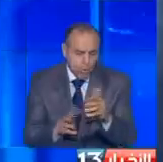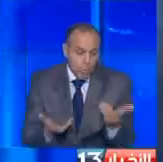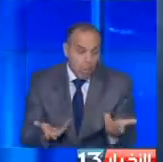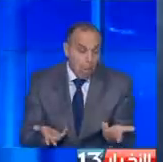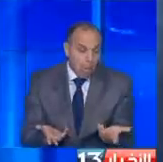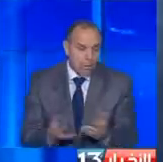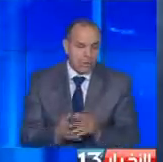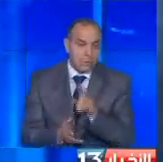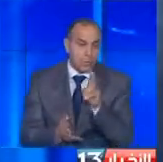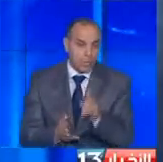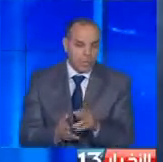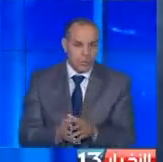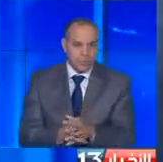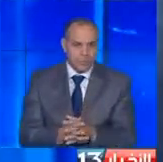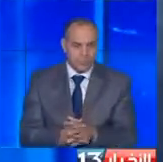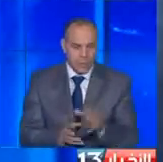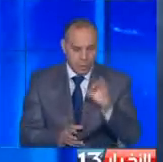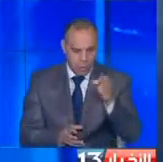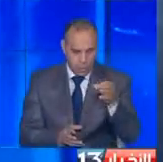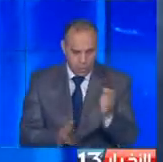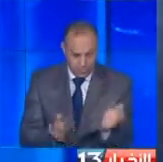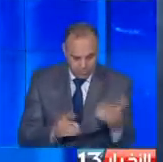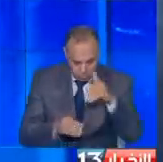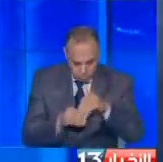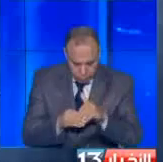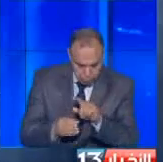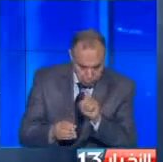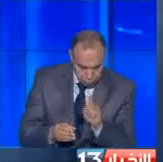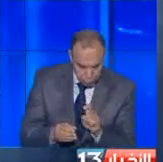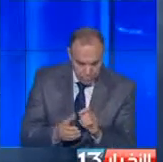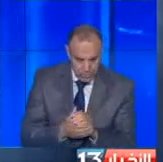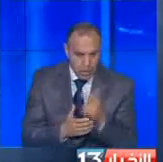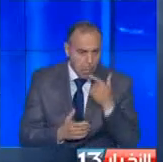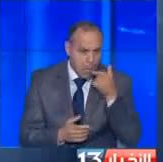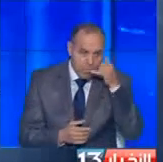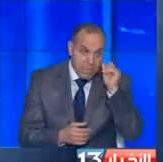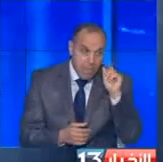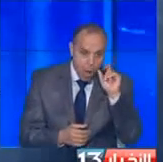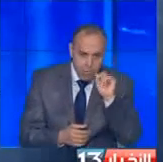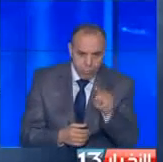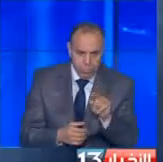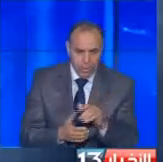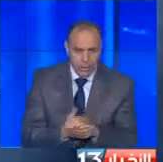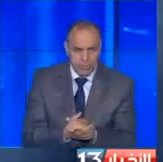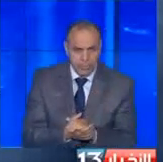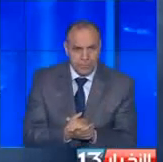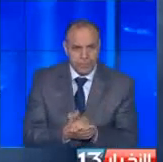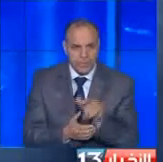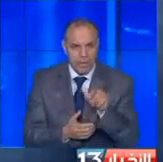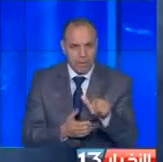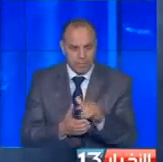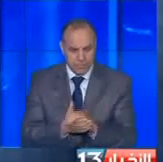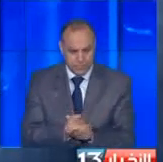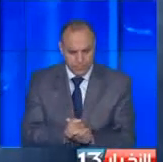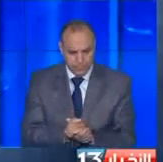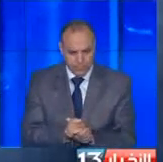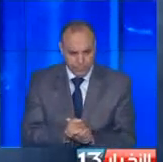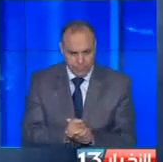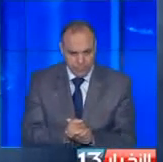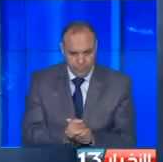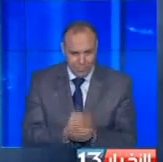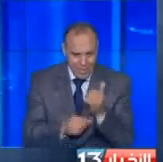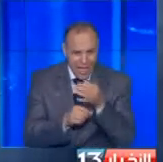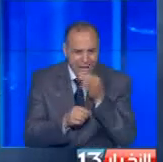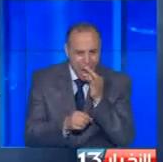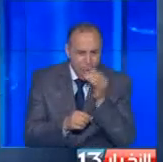المشبوه؟ بالفعل هو الجسم المشبوه هذا اللي تم الإبلاغ عليه اليوم الصباح بوجود في مقهى من